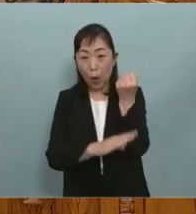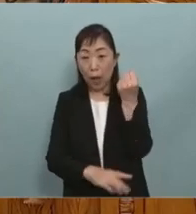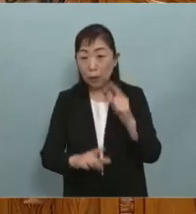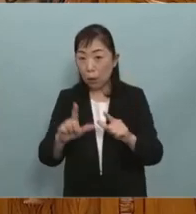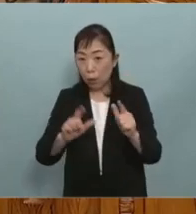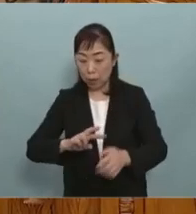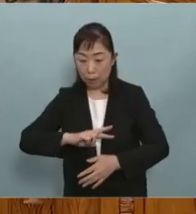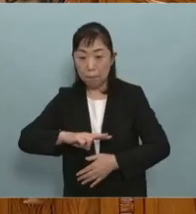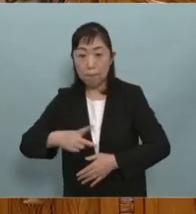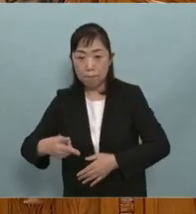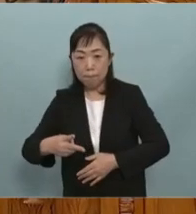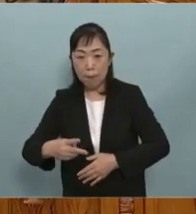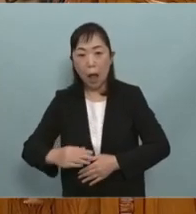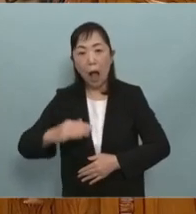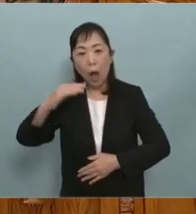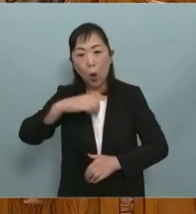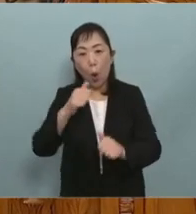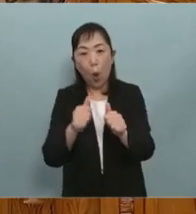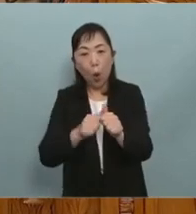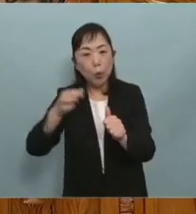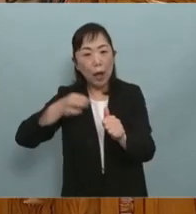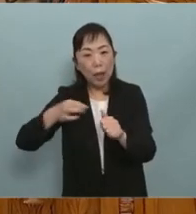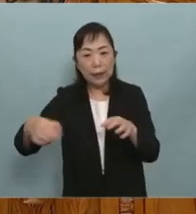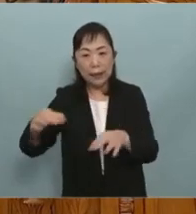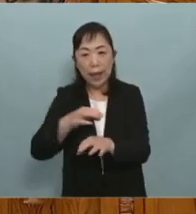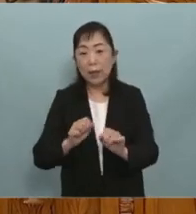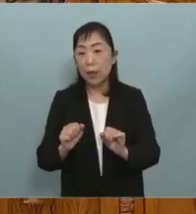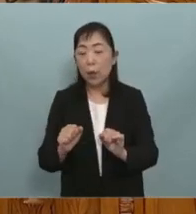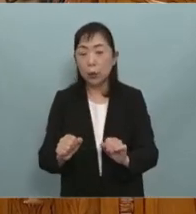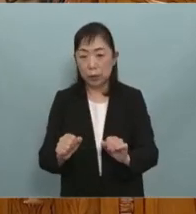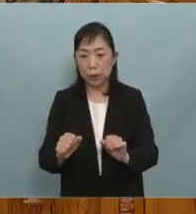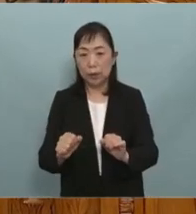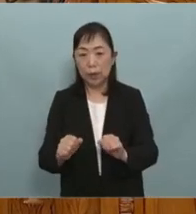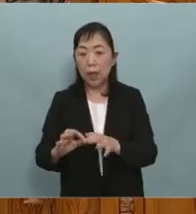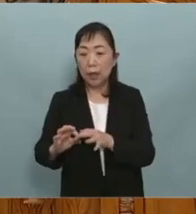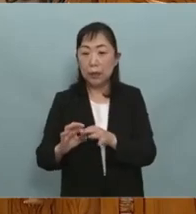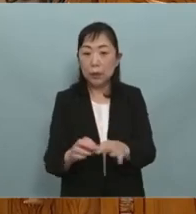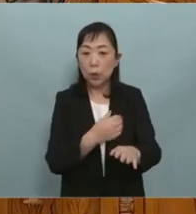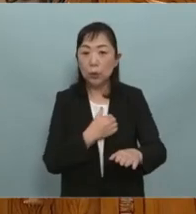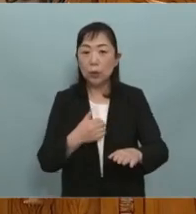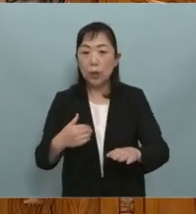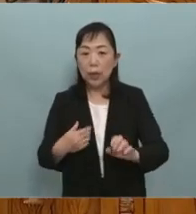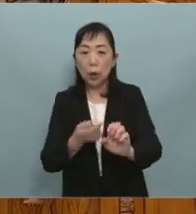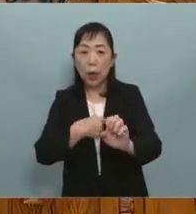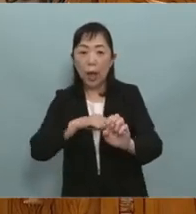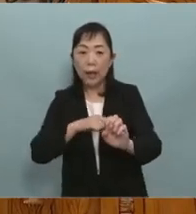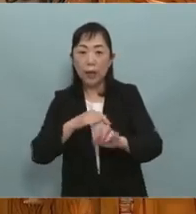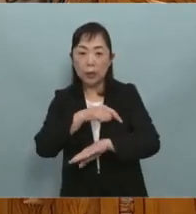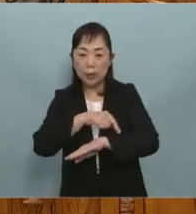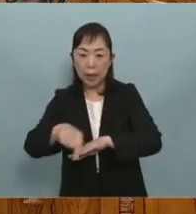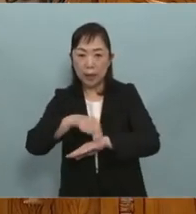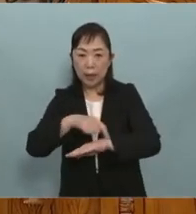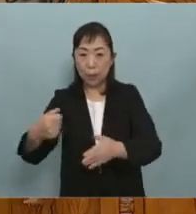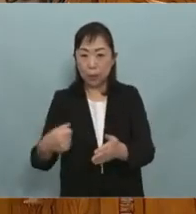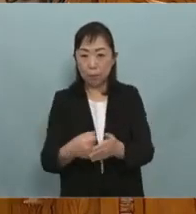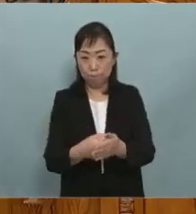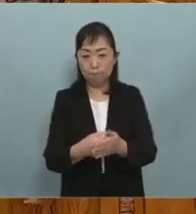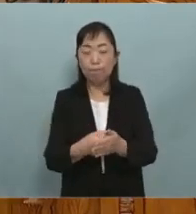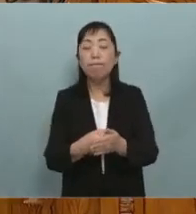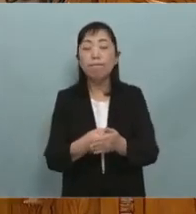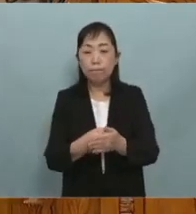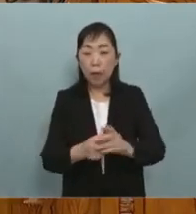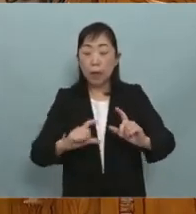交付価値喪失型経済へ移行しながら持続可能なエネルギー政策を確立し